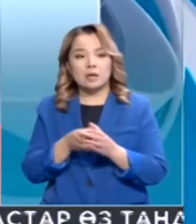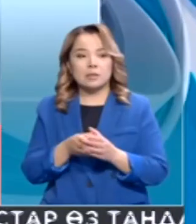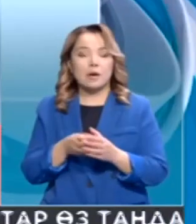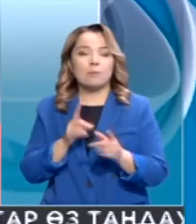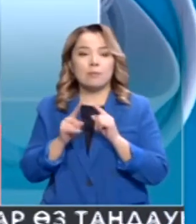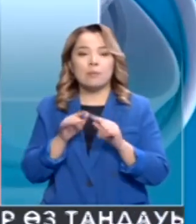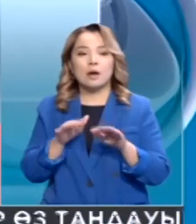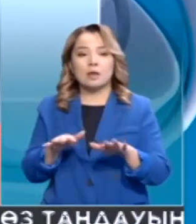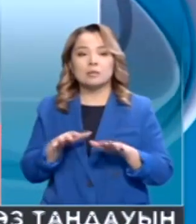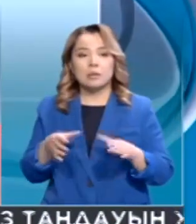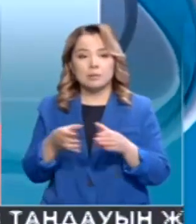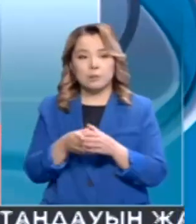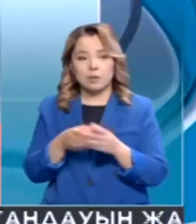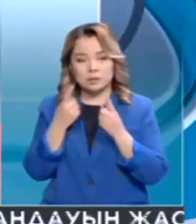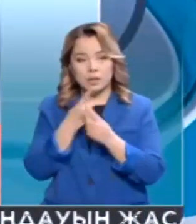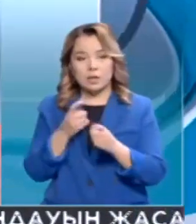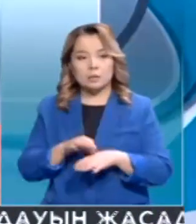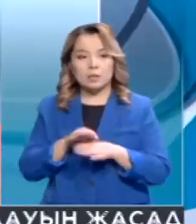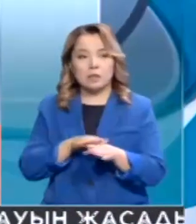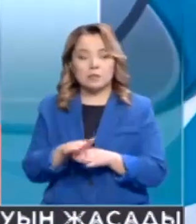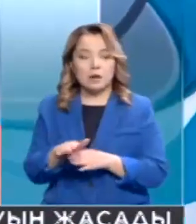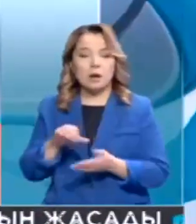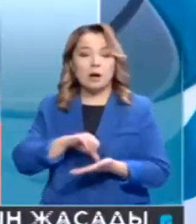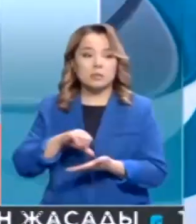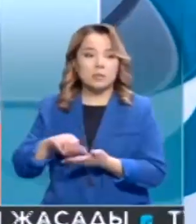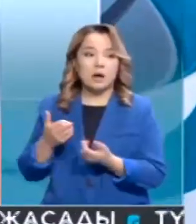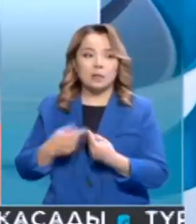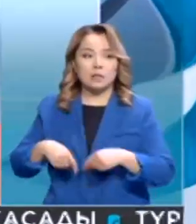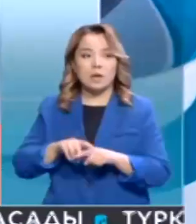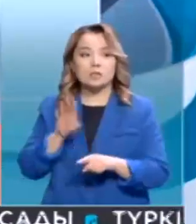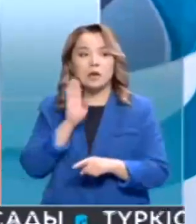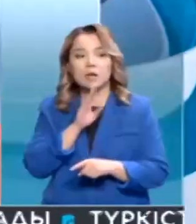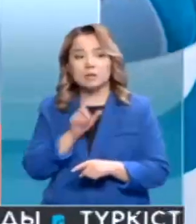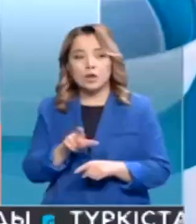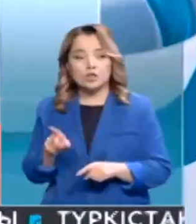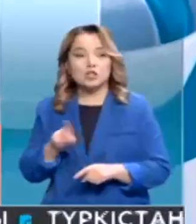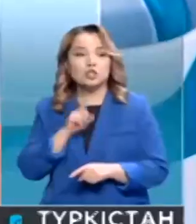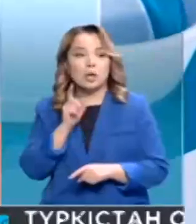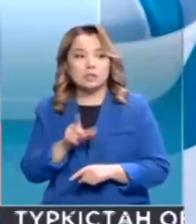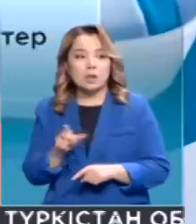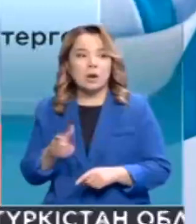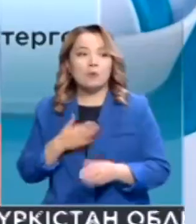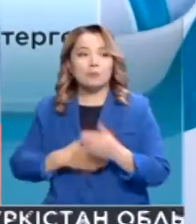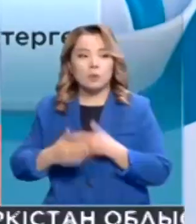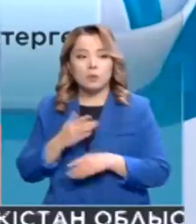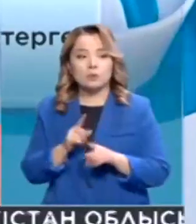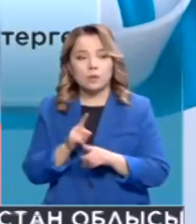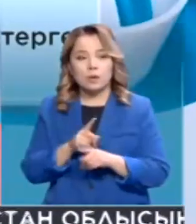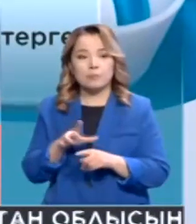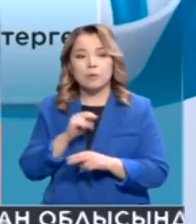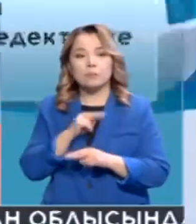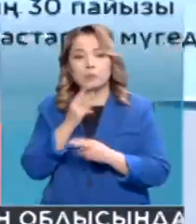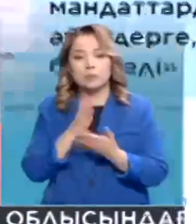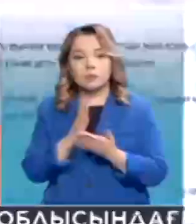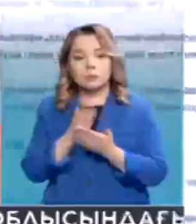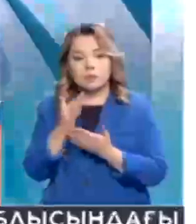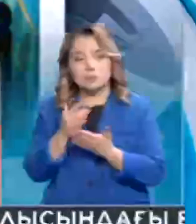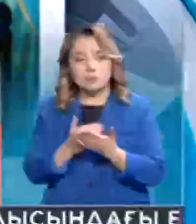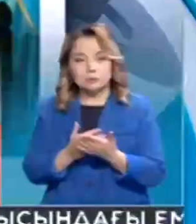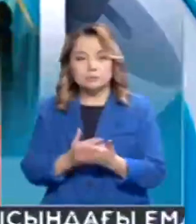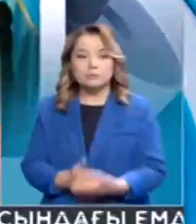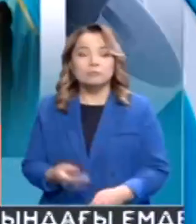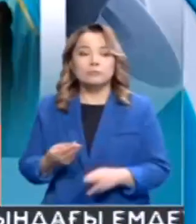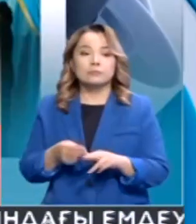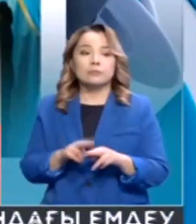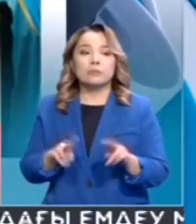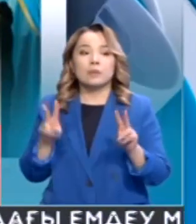парламентке өтетінін хабарлады. Және де франциялық тілші кандидаттар арасында әйелдердің, жастардың, мүгедектердің де бар екеніне мән берген.